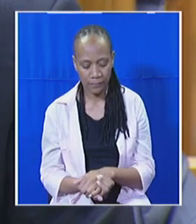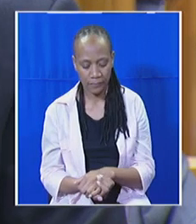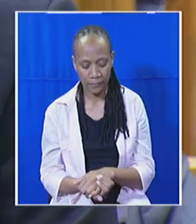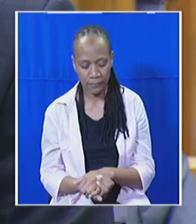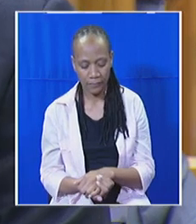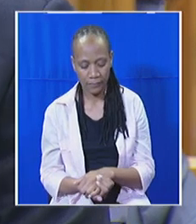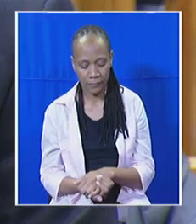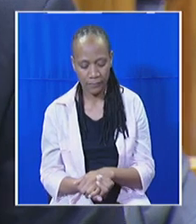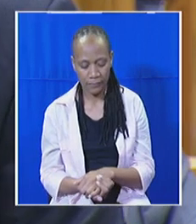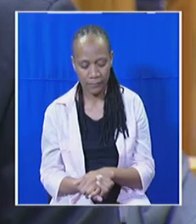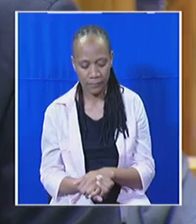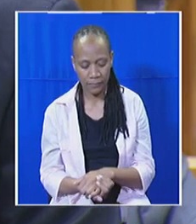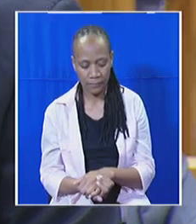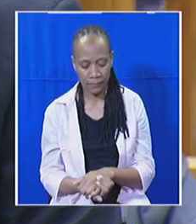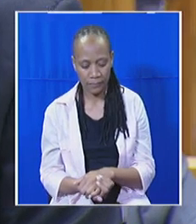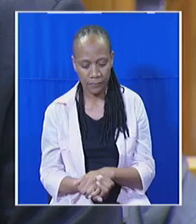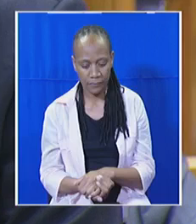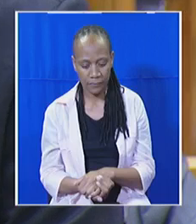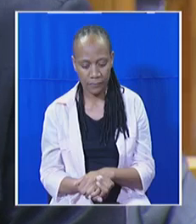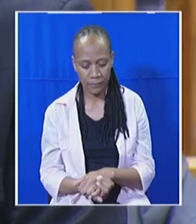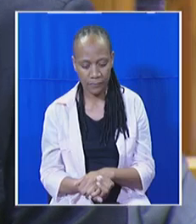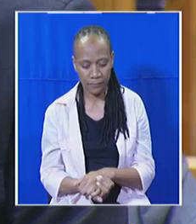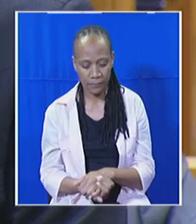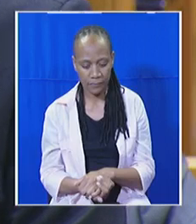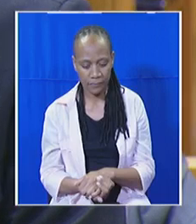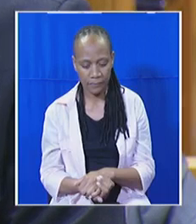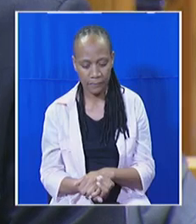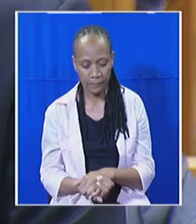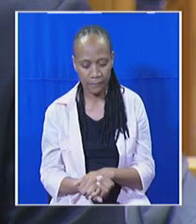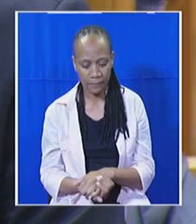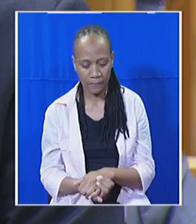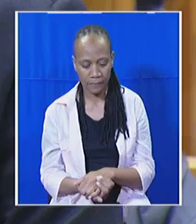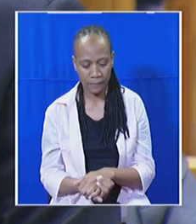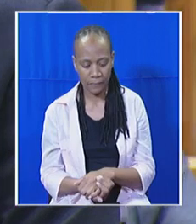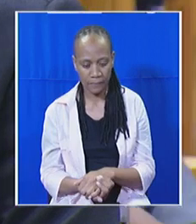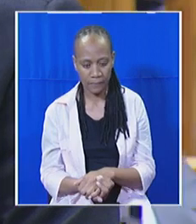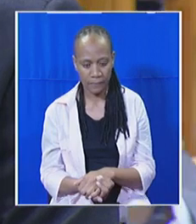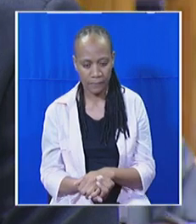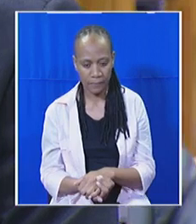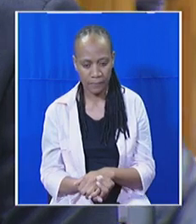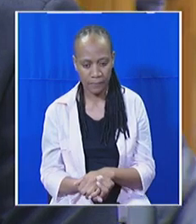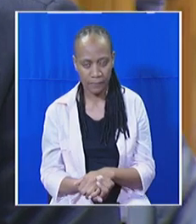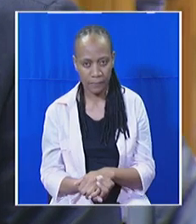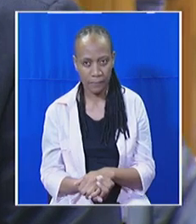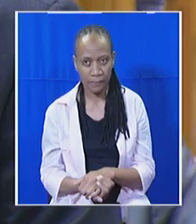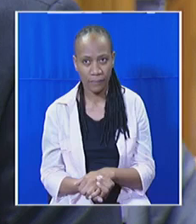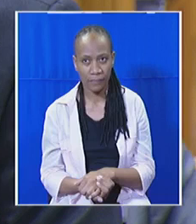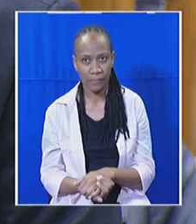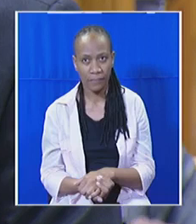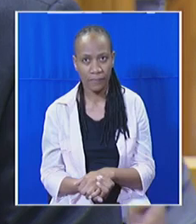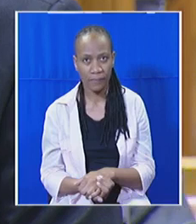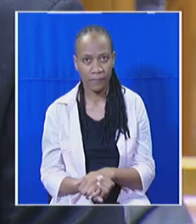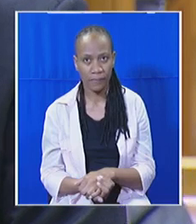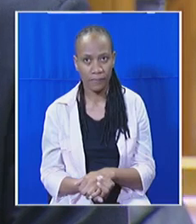kwakhiwa khona lezi zakhiwo esizakhaya. So abantu ke abakhona yebo bazoqhubeka bekhale lunga